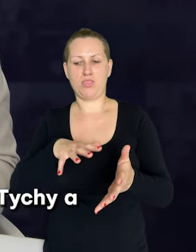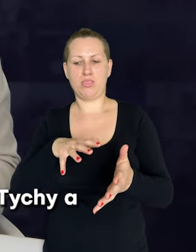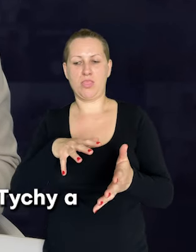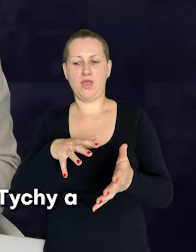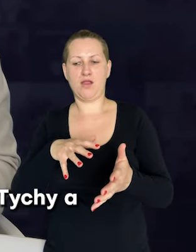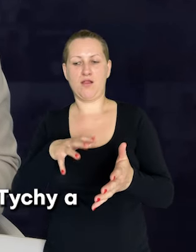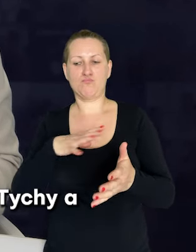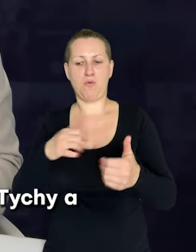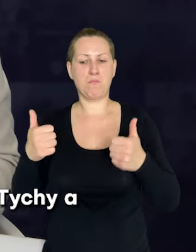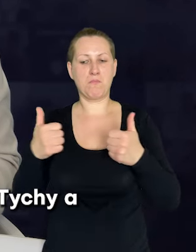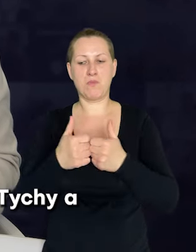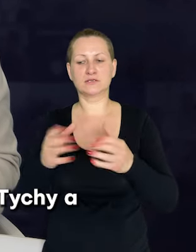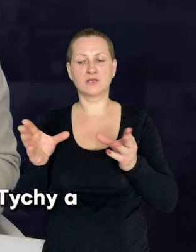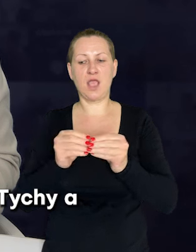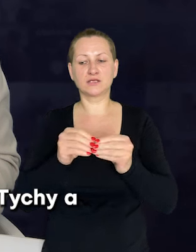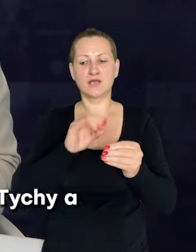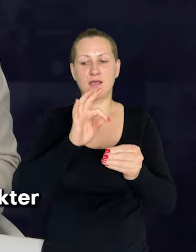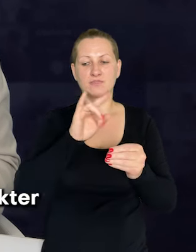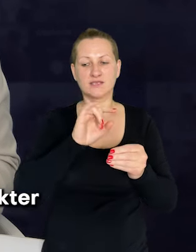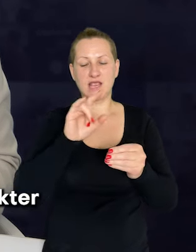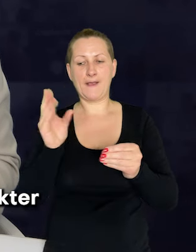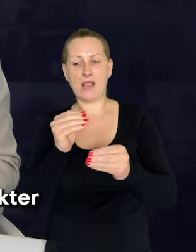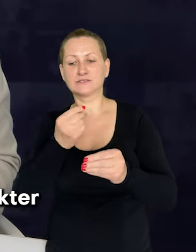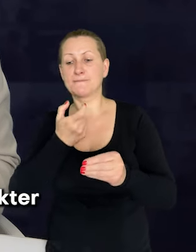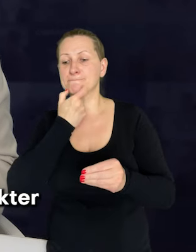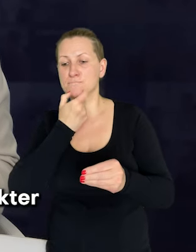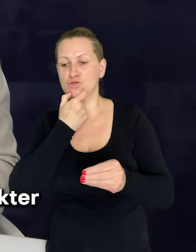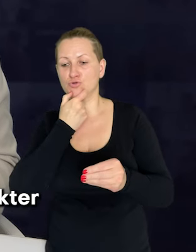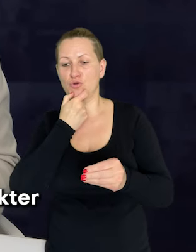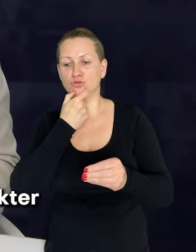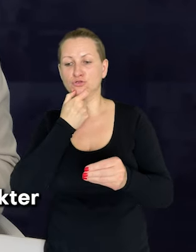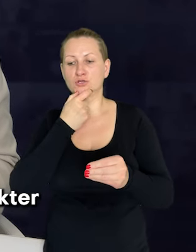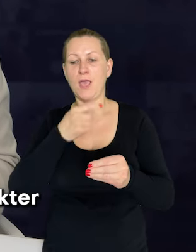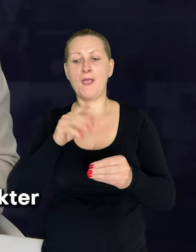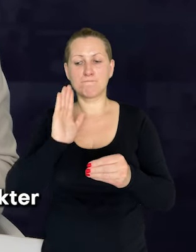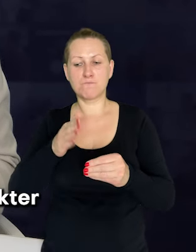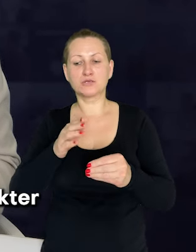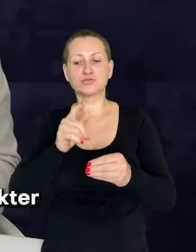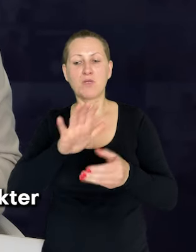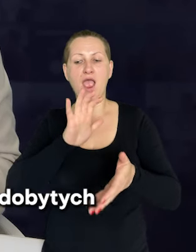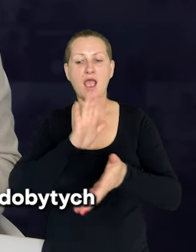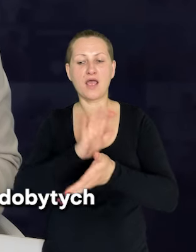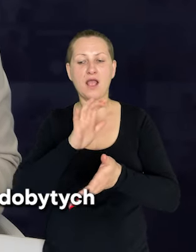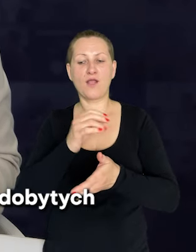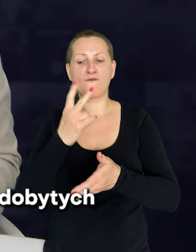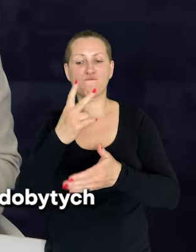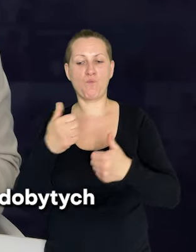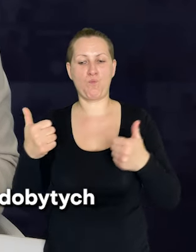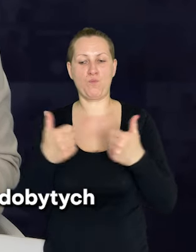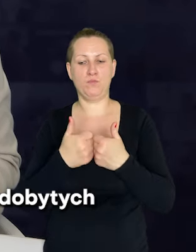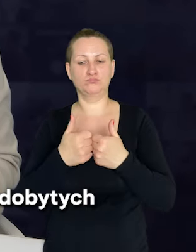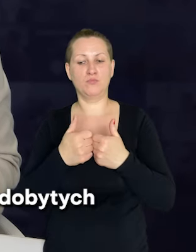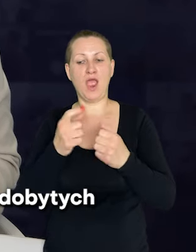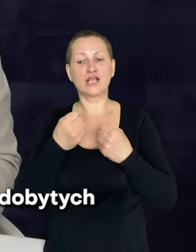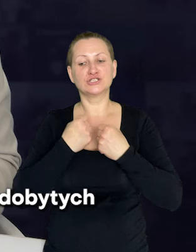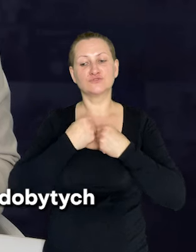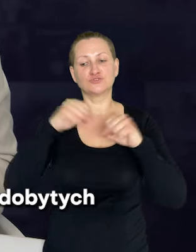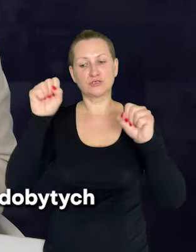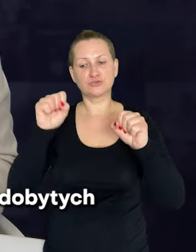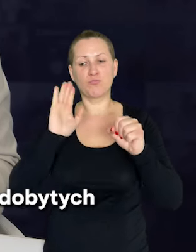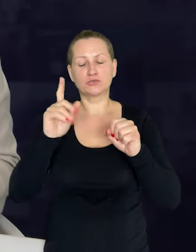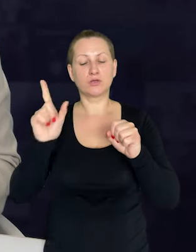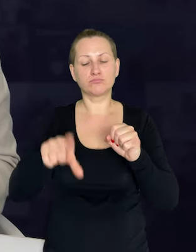między GKS-em Tychy a Astorią Bydgoszcz. Rywalizacja o brąz będzie miała charakter dwumeczu, a zwycięzca zostanie wyłoniony na